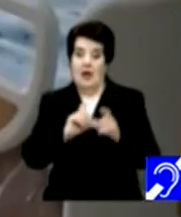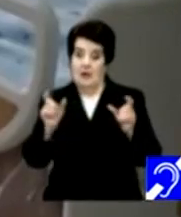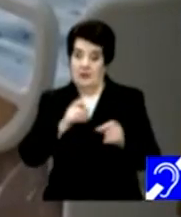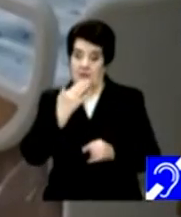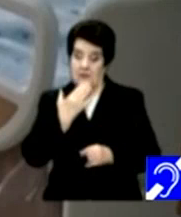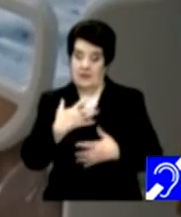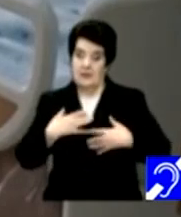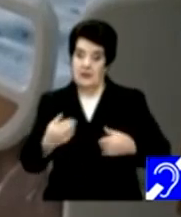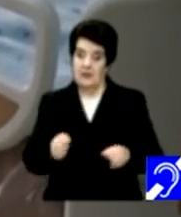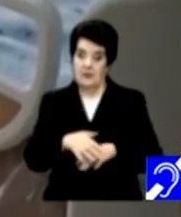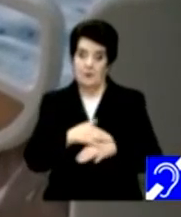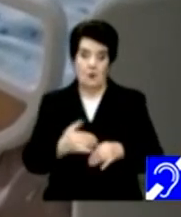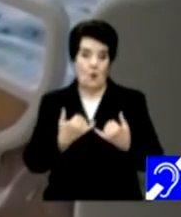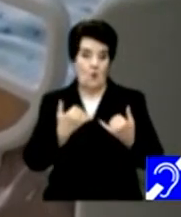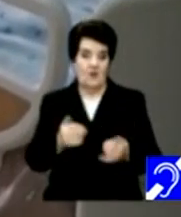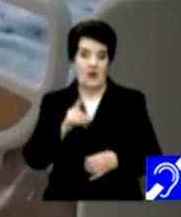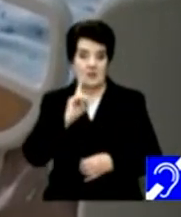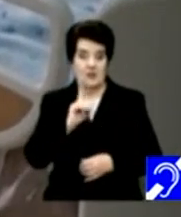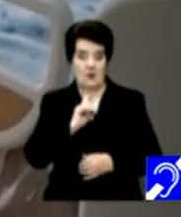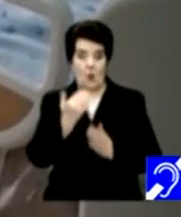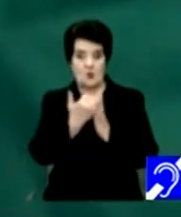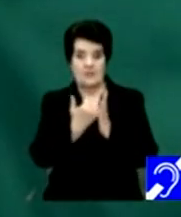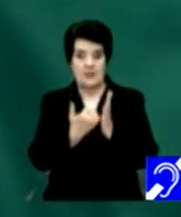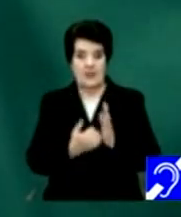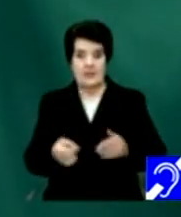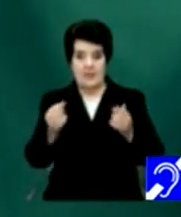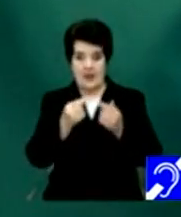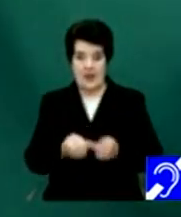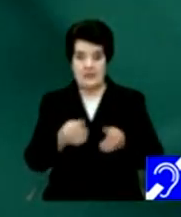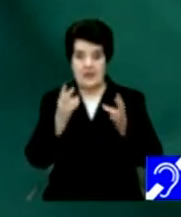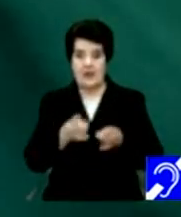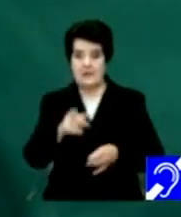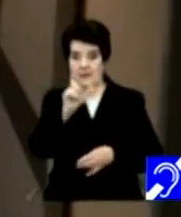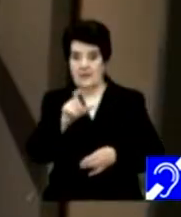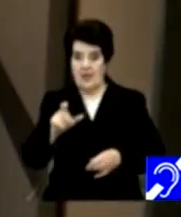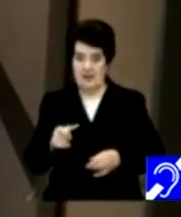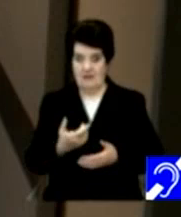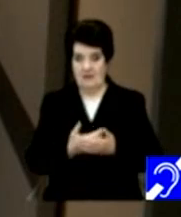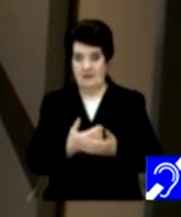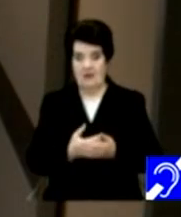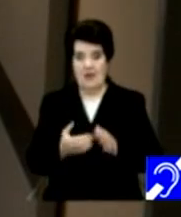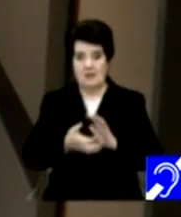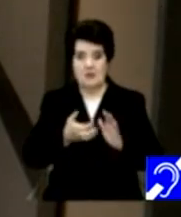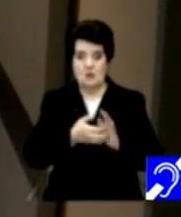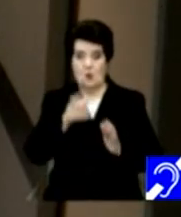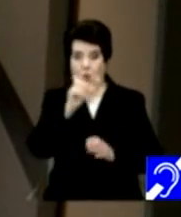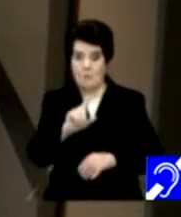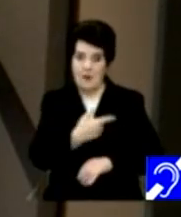Sănătate Publică nu ne-a putut oferi deocamdată o statistică exactă a crizei de personal din spitalele Republicii